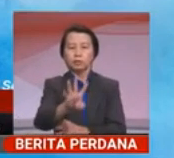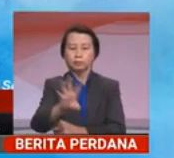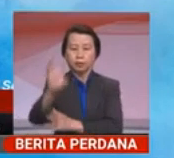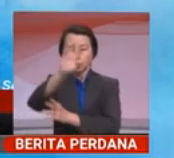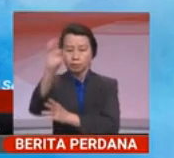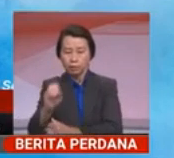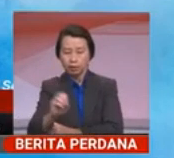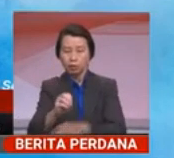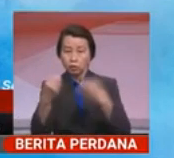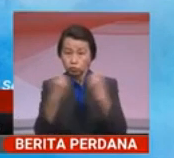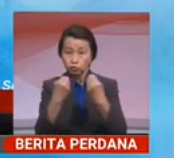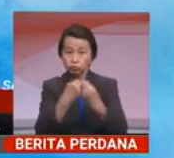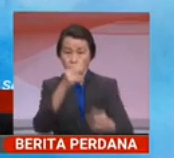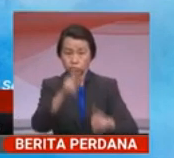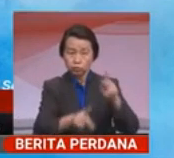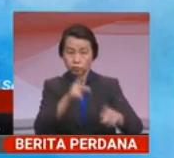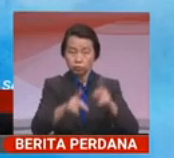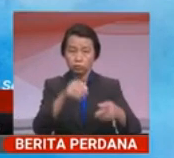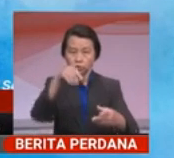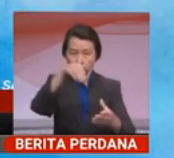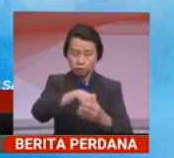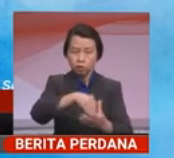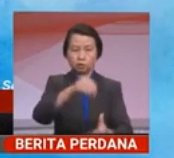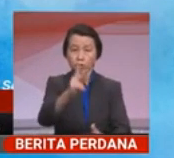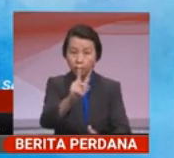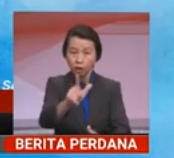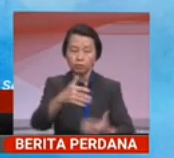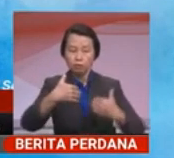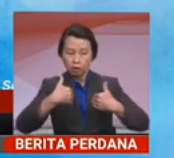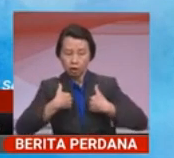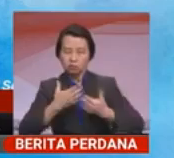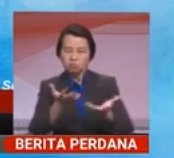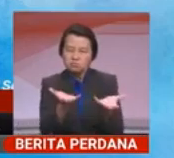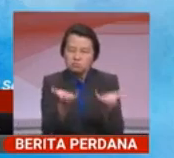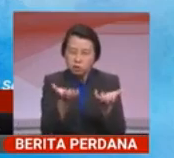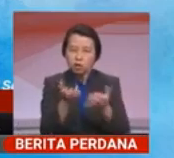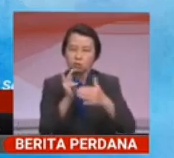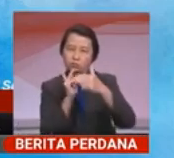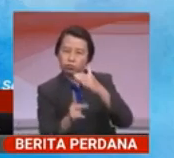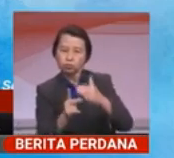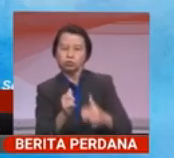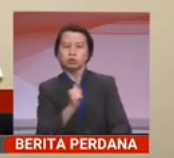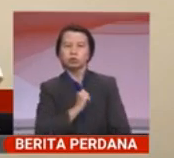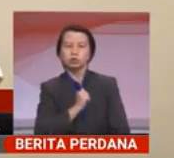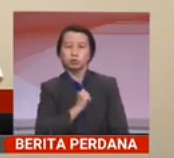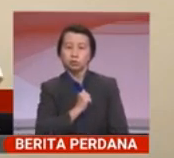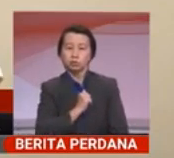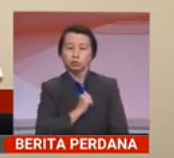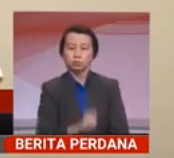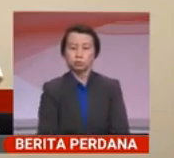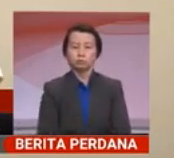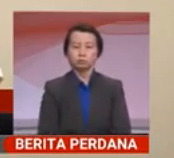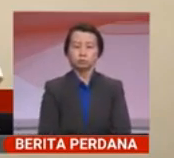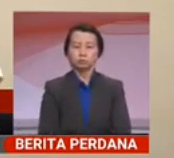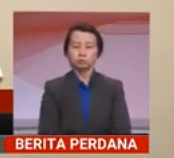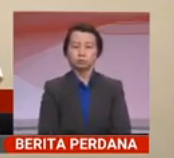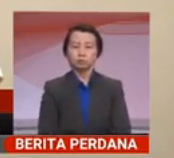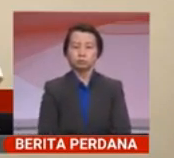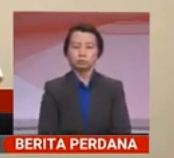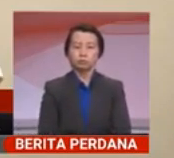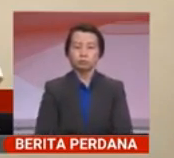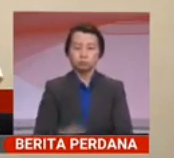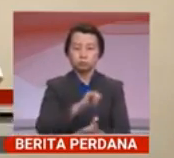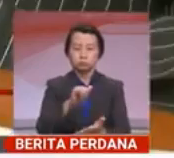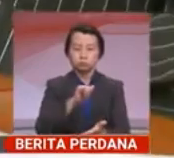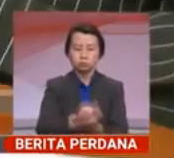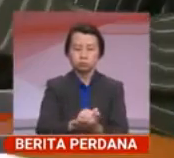34% daripada jumlah penduduk di ibu negara pernah mempunyai keinginan untuk membunuh diri. Stigmatisation ini merupakan